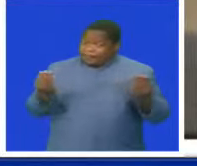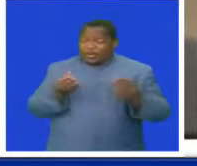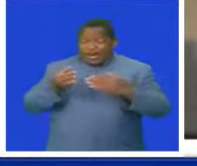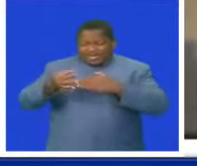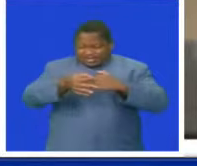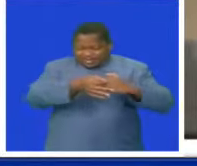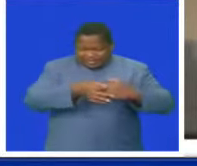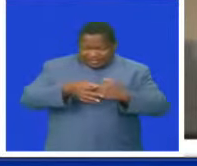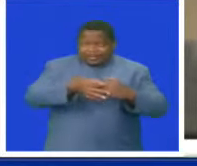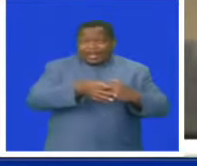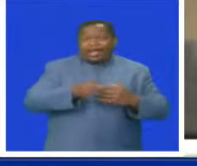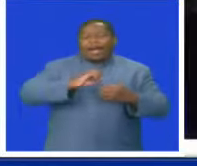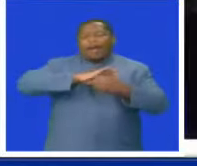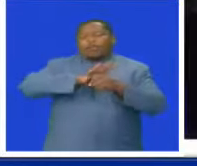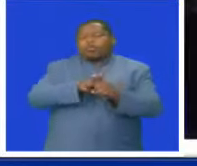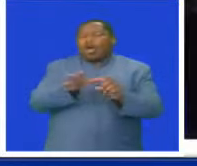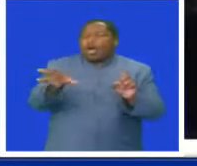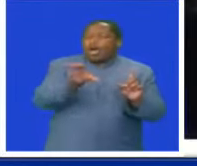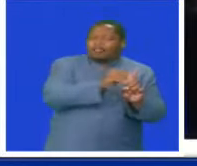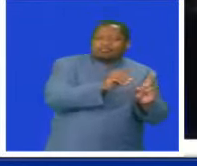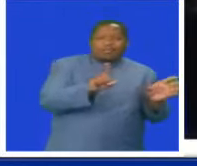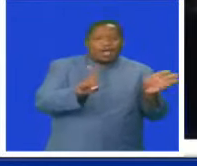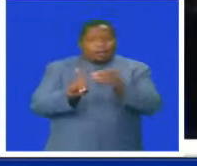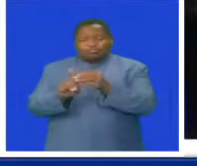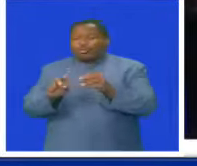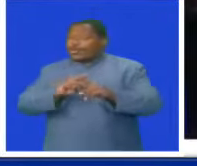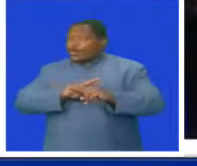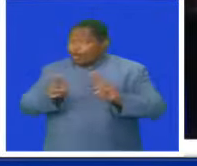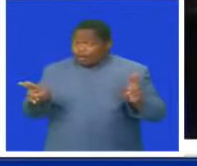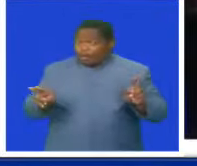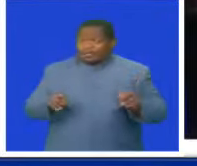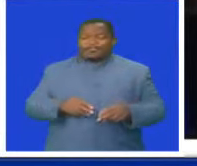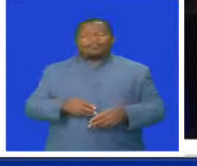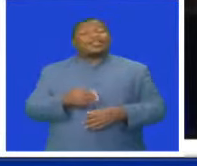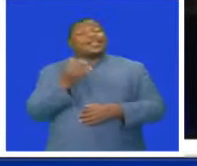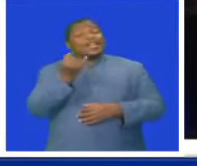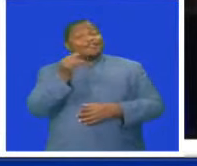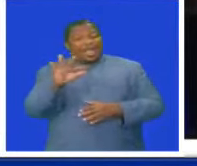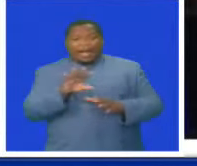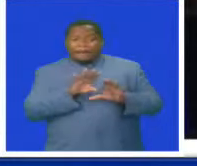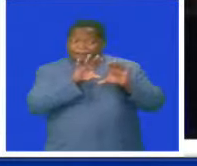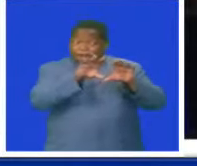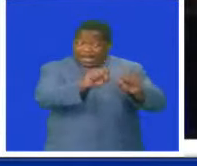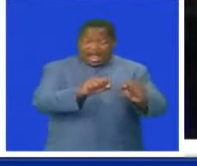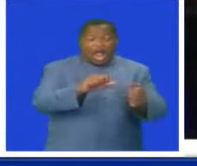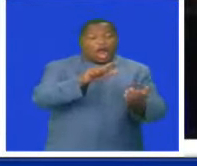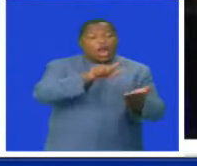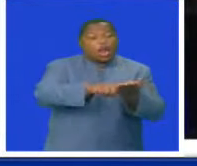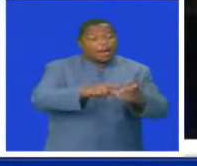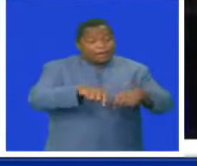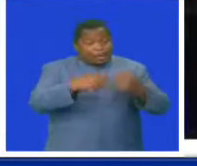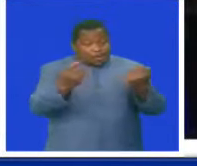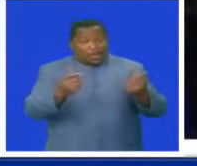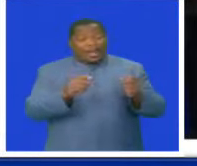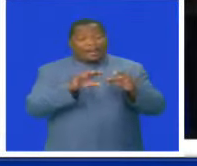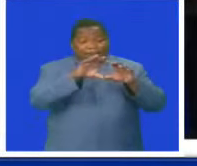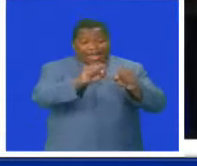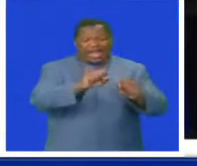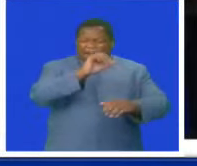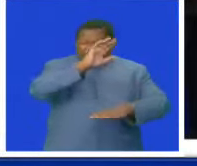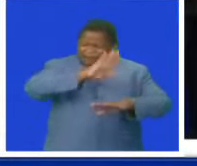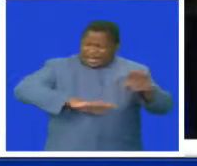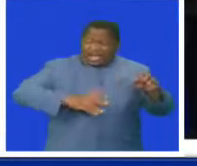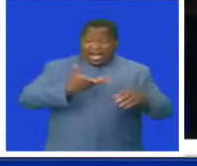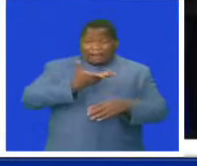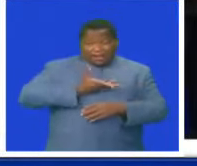leso tijeziso letifanele uma kumabhizinisi bekunene atawemukwa lamalayisensi